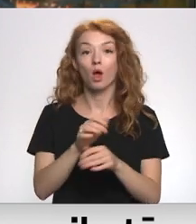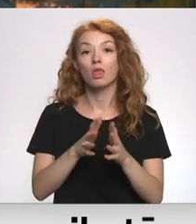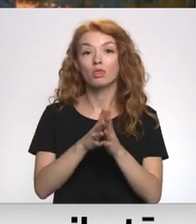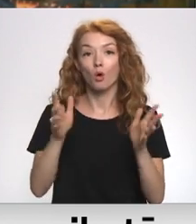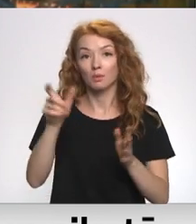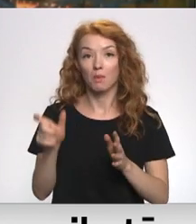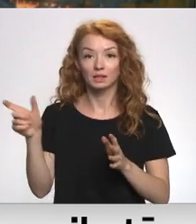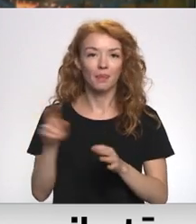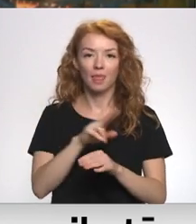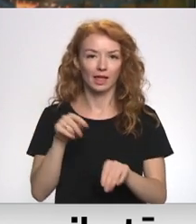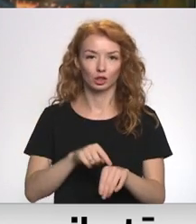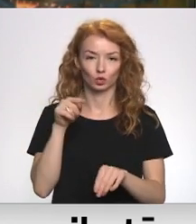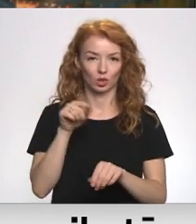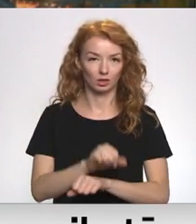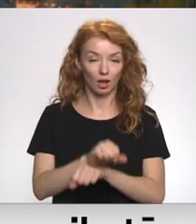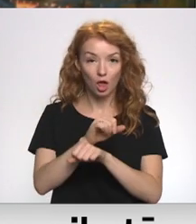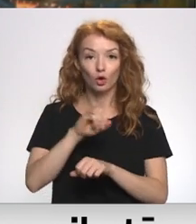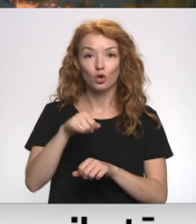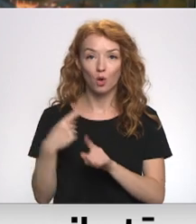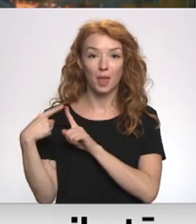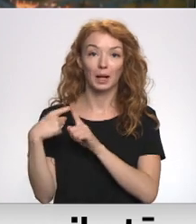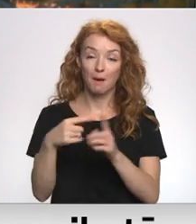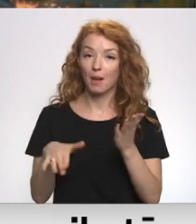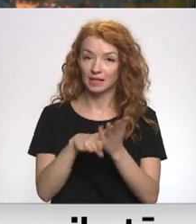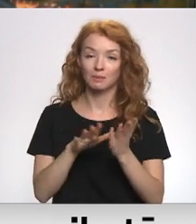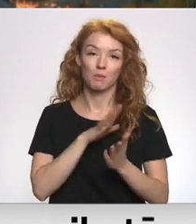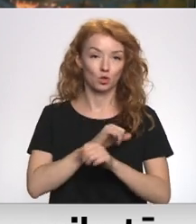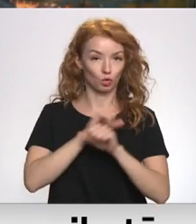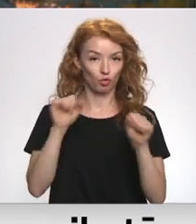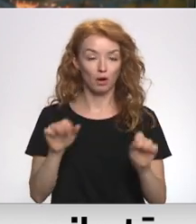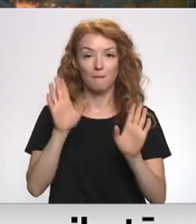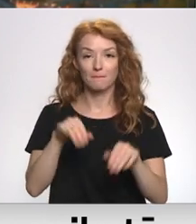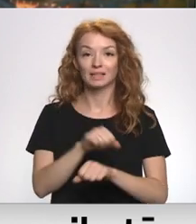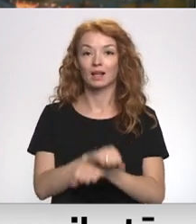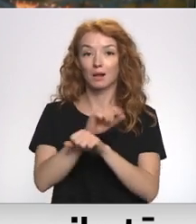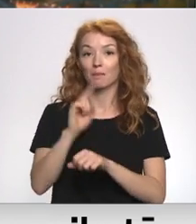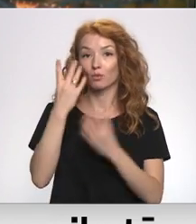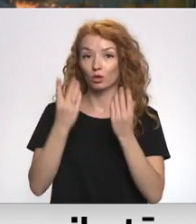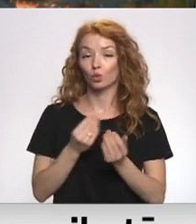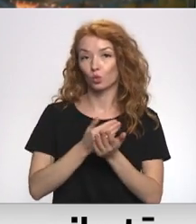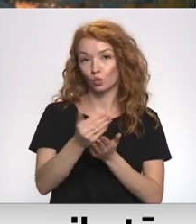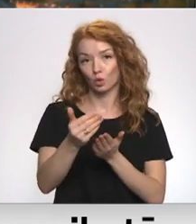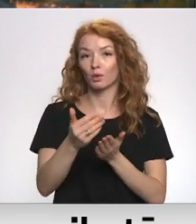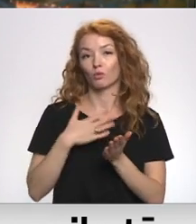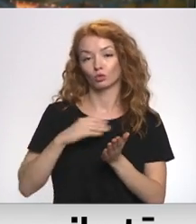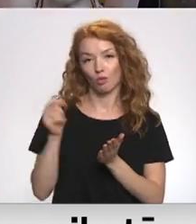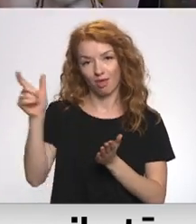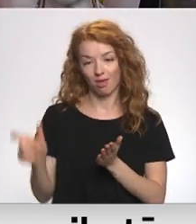pacientu streiku neizjuta, jo neatliekamā palīdzība tika nodrošināta. Par mediķu streiku pirmo dienu turpina Madara Līcīte.